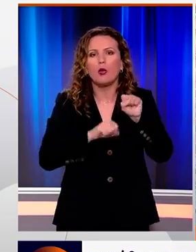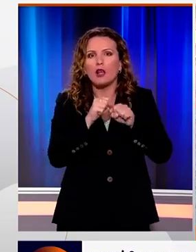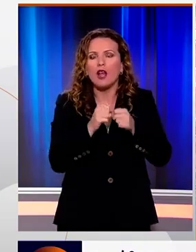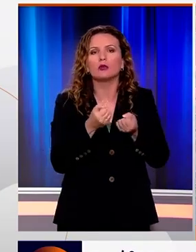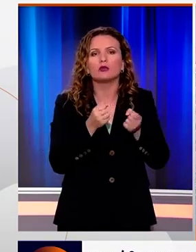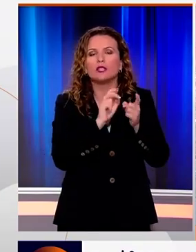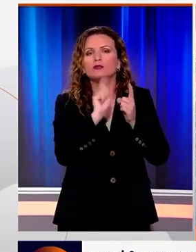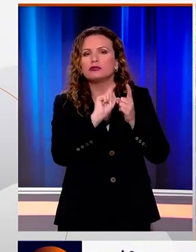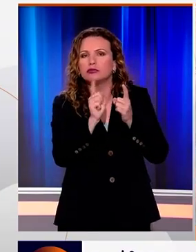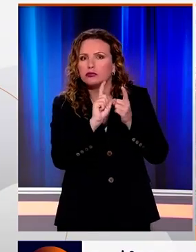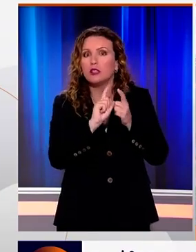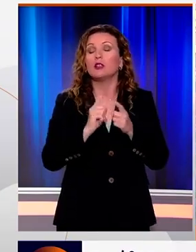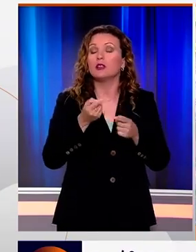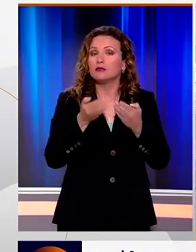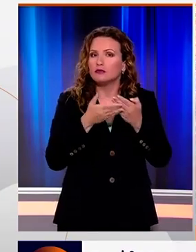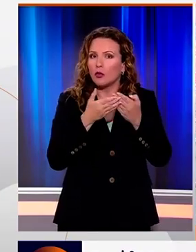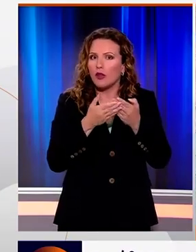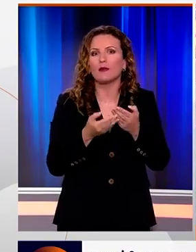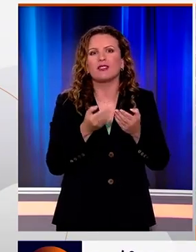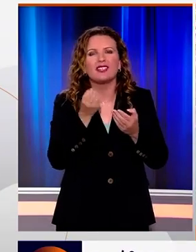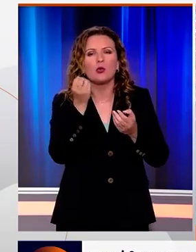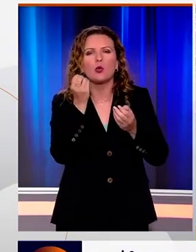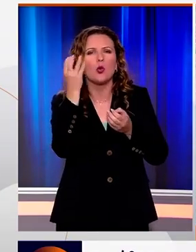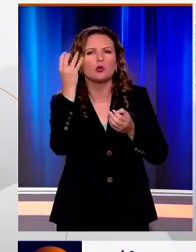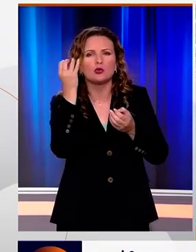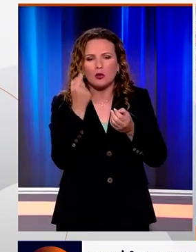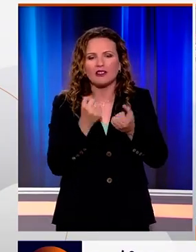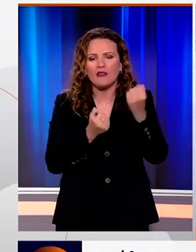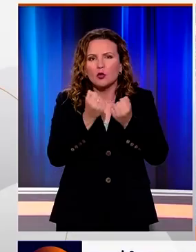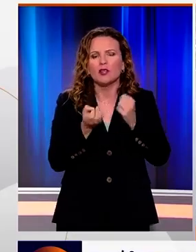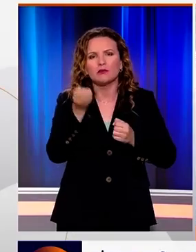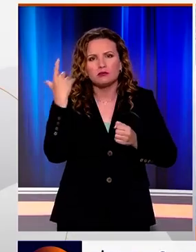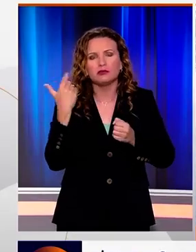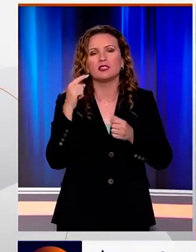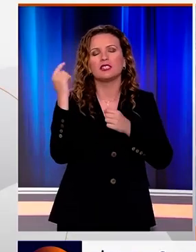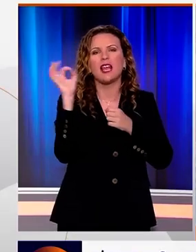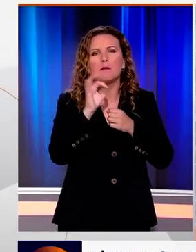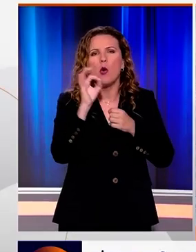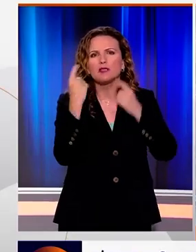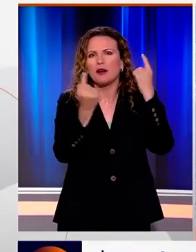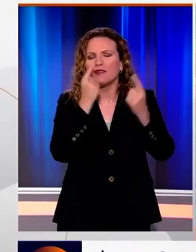μετακίνησης και βιώσιμης κινητικότητας ενάντια στην κουλτούρα του αυτοκινήτου και της ατμοσφαιρικής ρήπανσης.